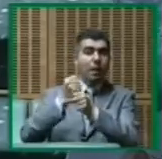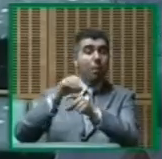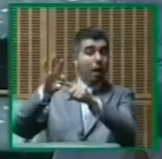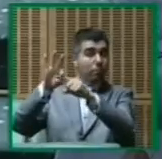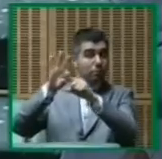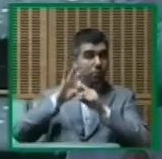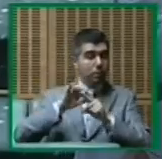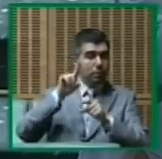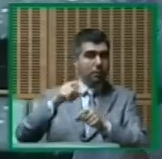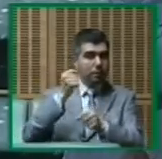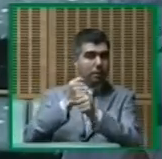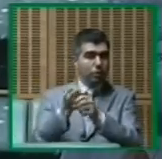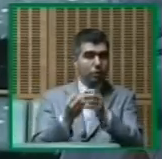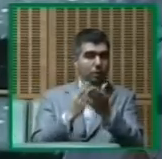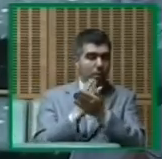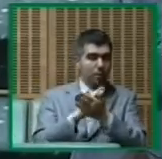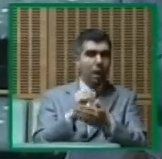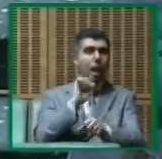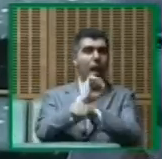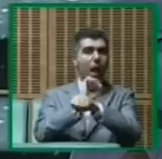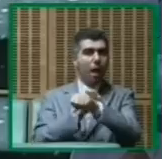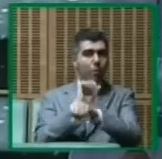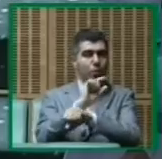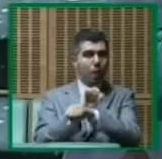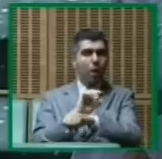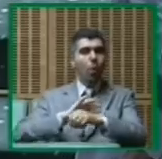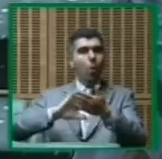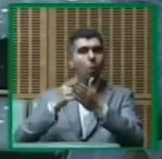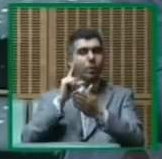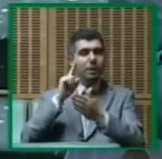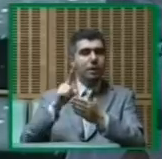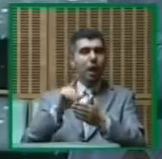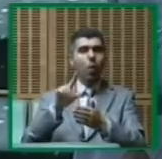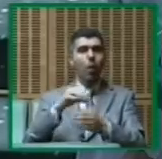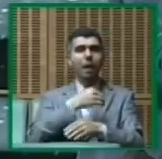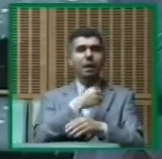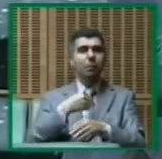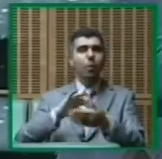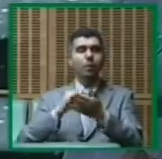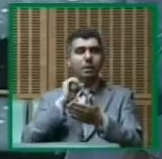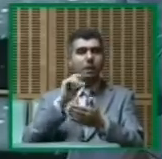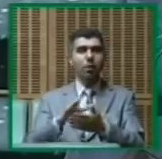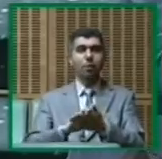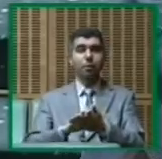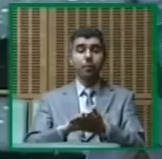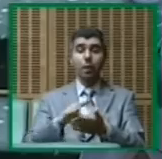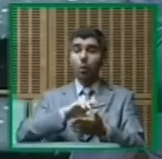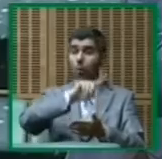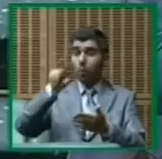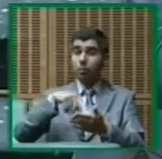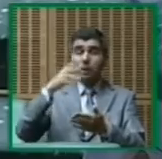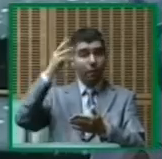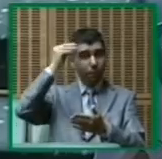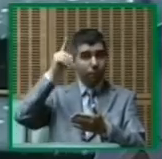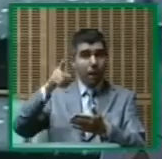والدخل المتواصل والتغطية الصحية والاجتماعية للمبدعين. ولا شك أنكم تفهمون بأن هذا الأمر لا